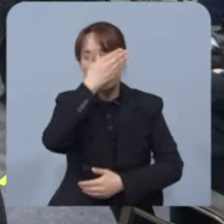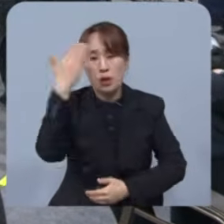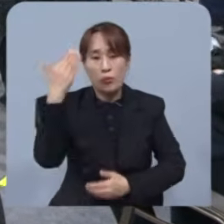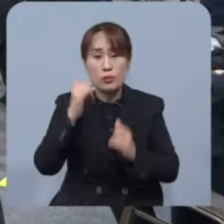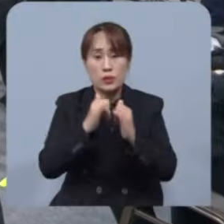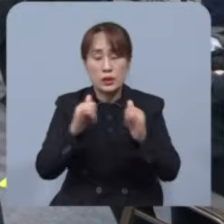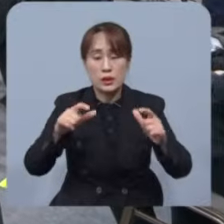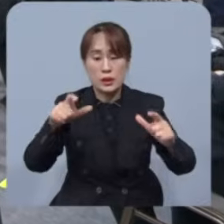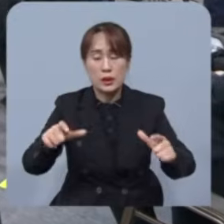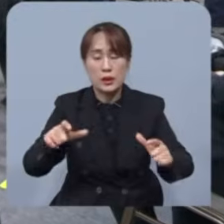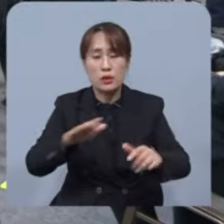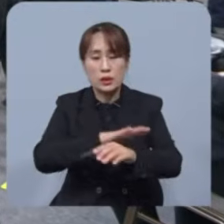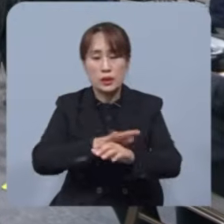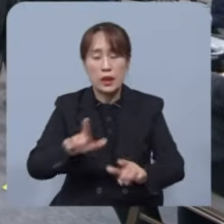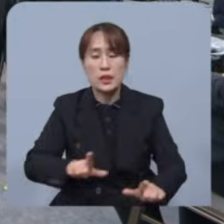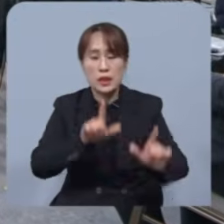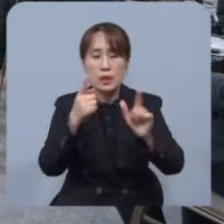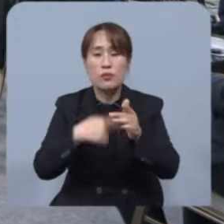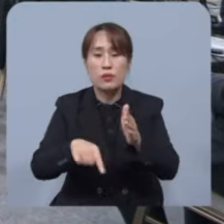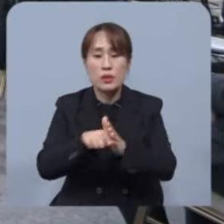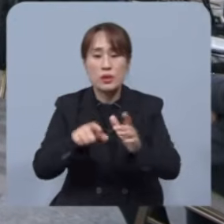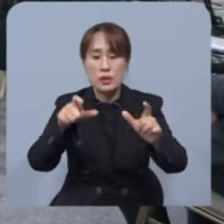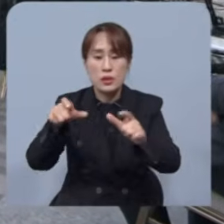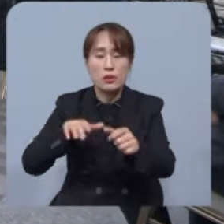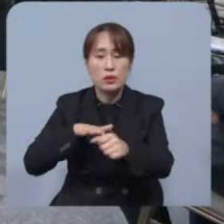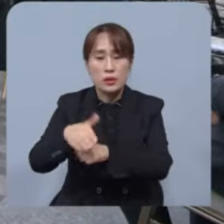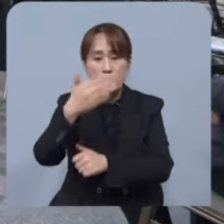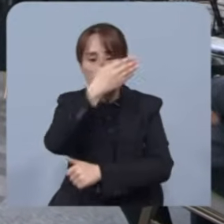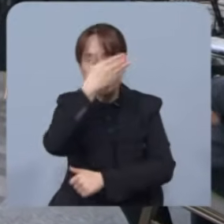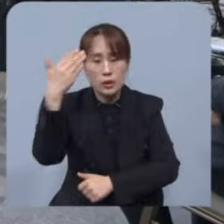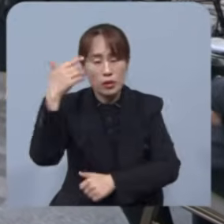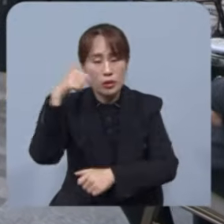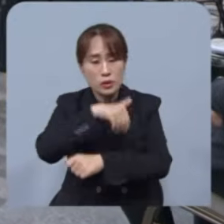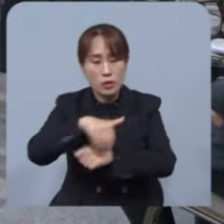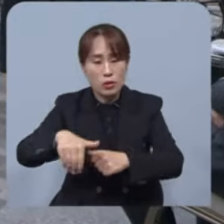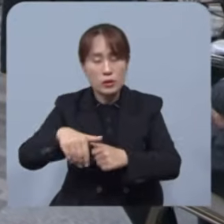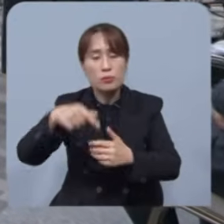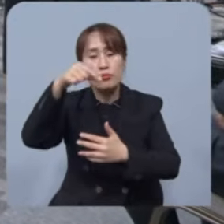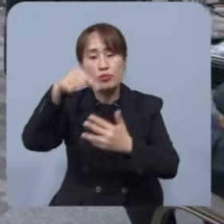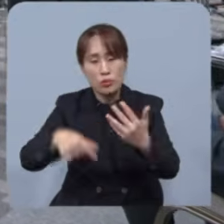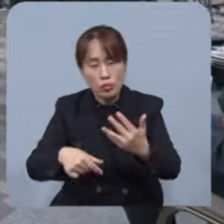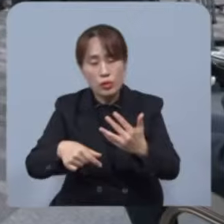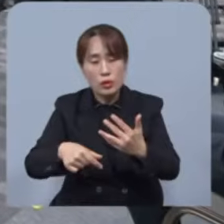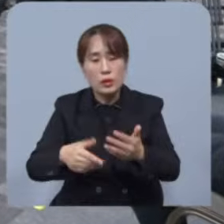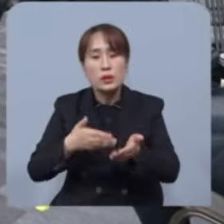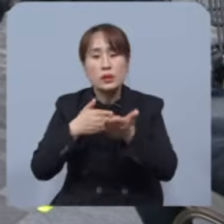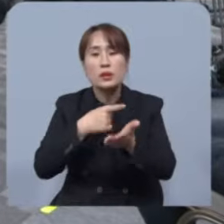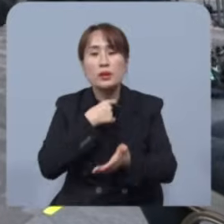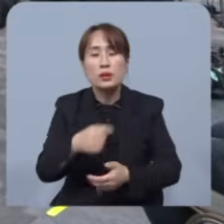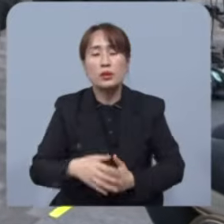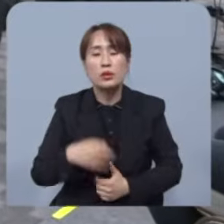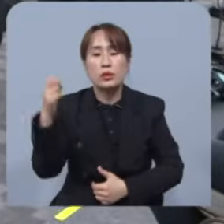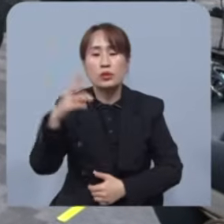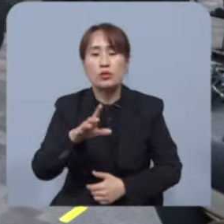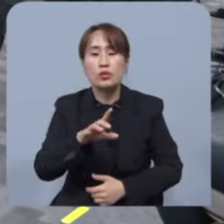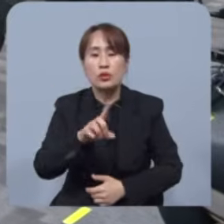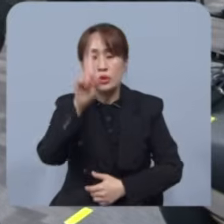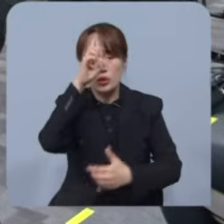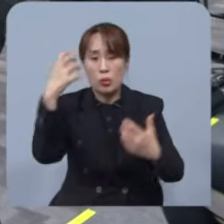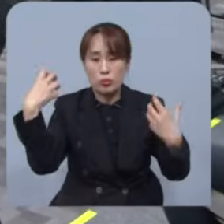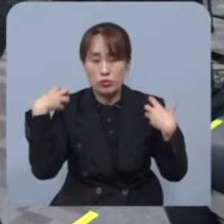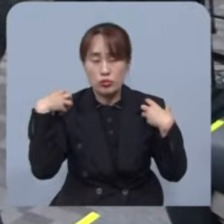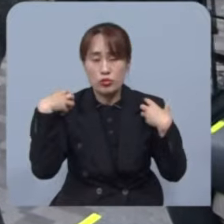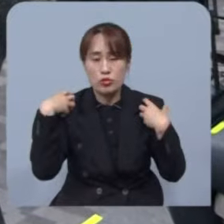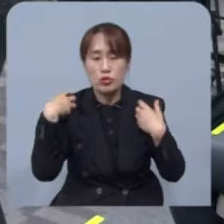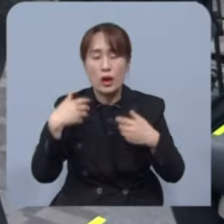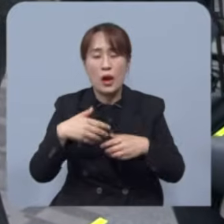청년들이 지역에 자리 잡을 수 있도록 지역형 청년 정착 프로젝트를 제안드립니다. 그리고 중앙정부